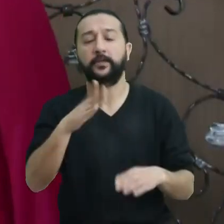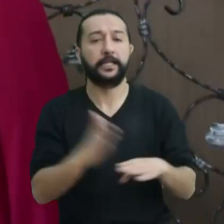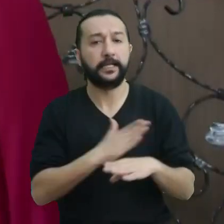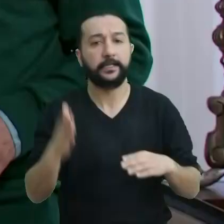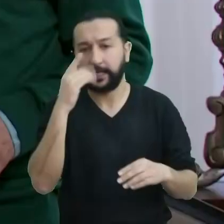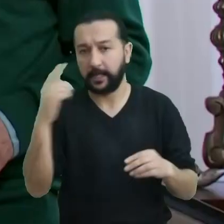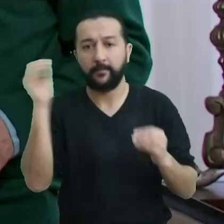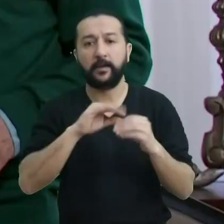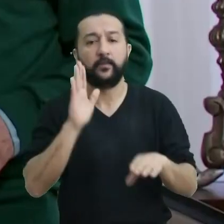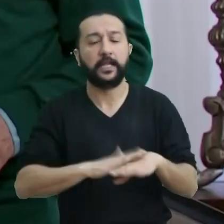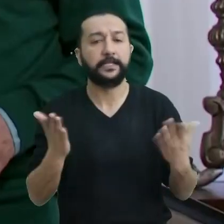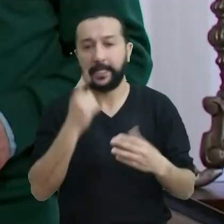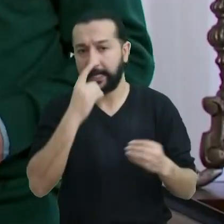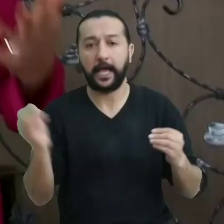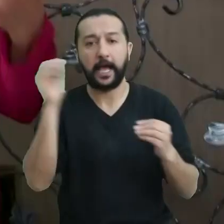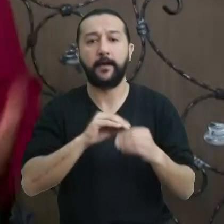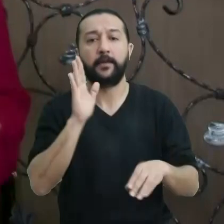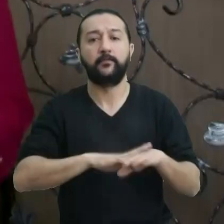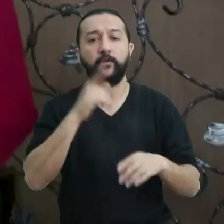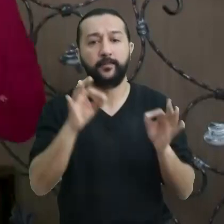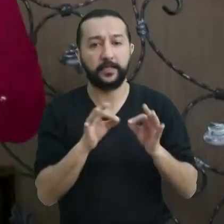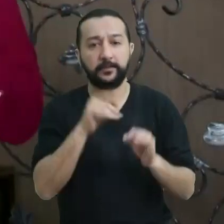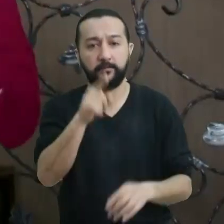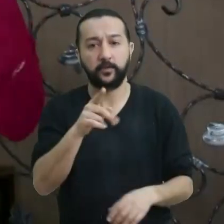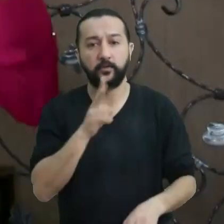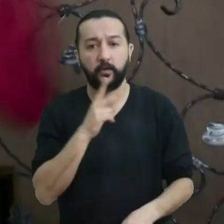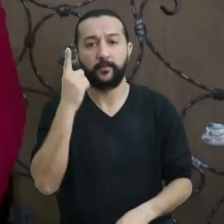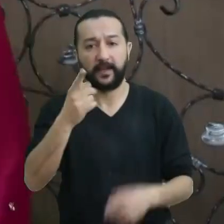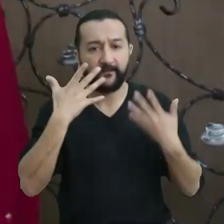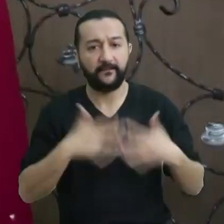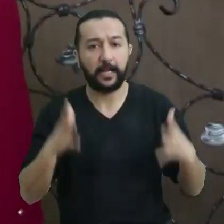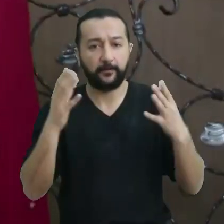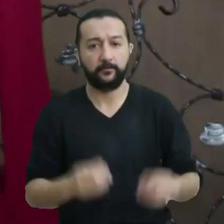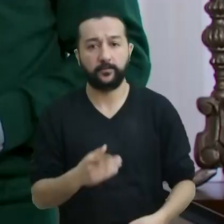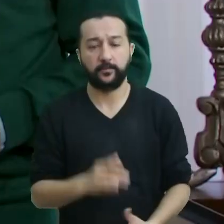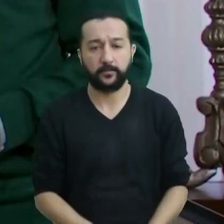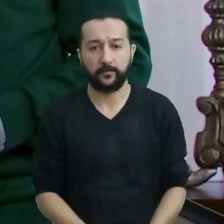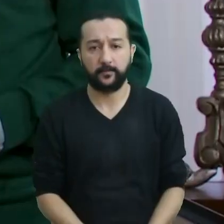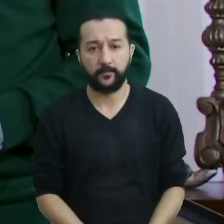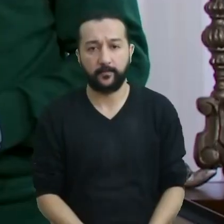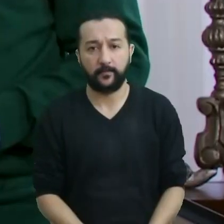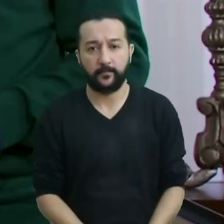Nasıl abartmıyorum ya? Nasıl abartmıyorum Biricik, bu tam bir felaket.